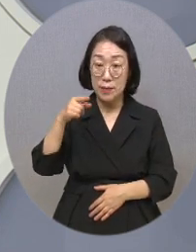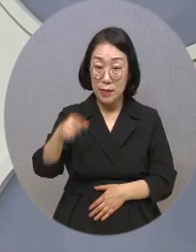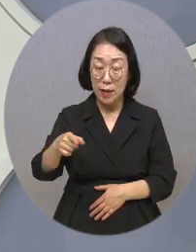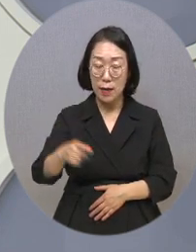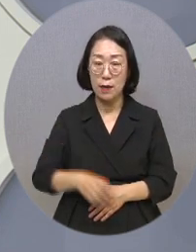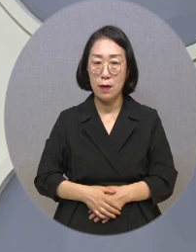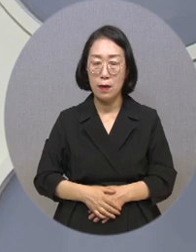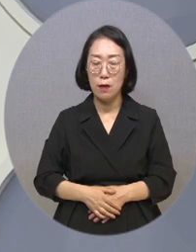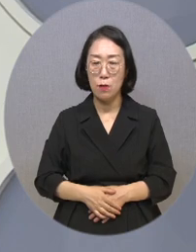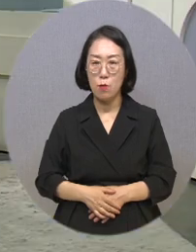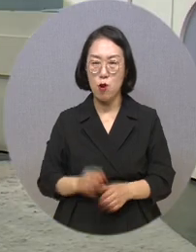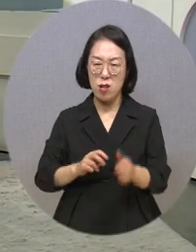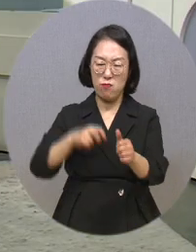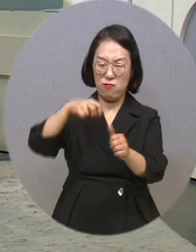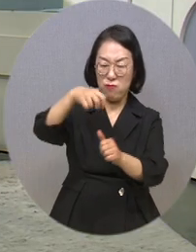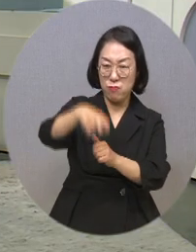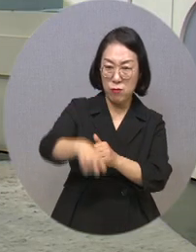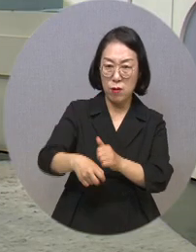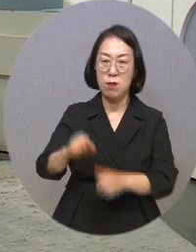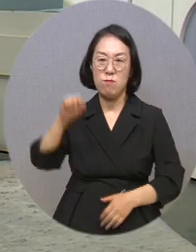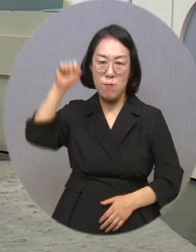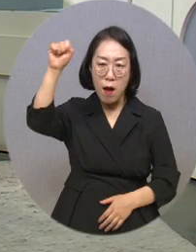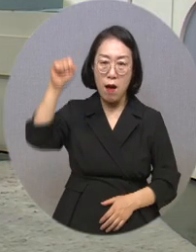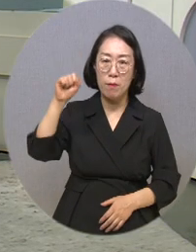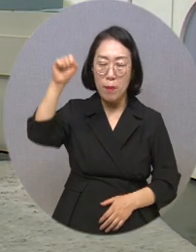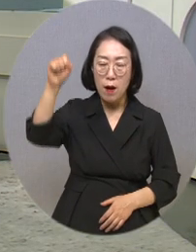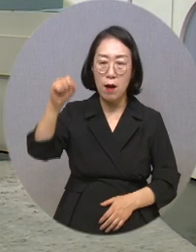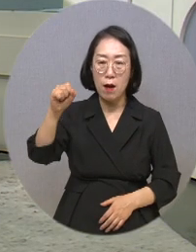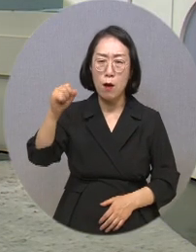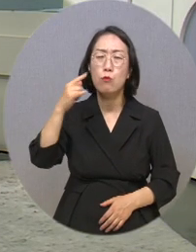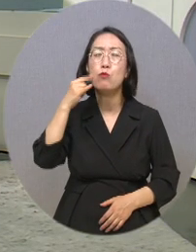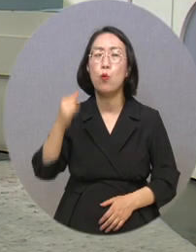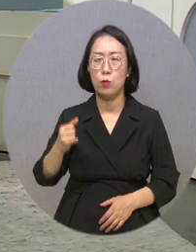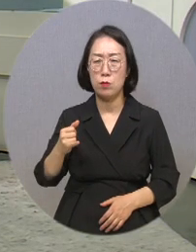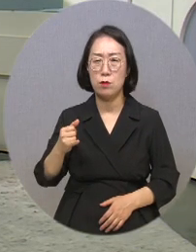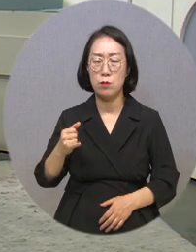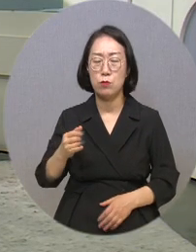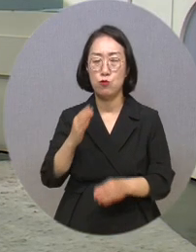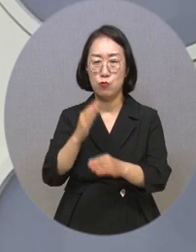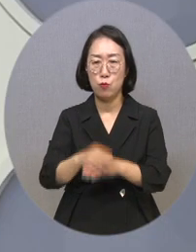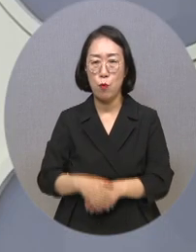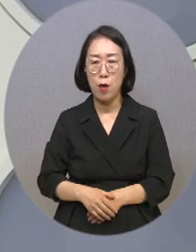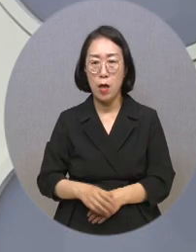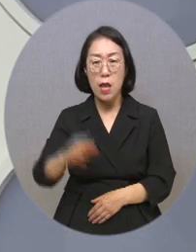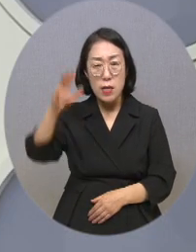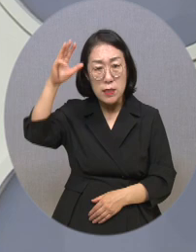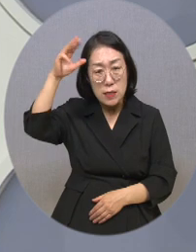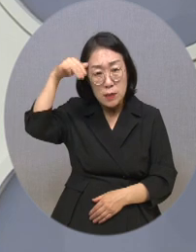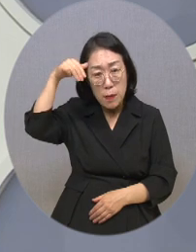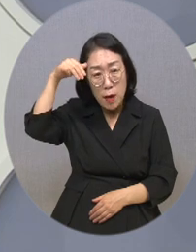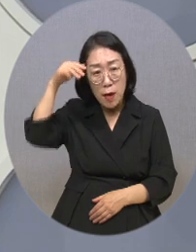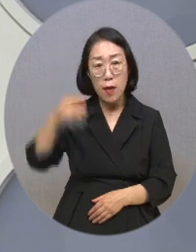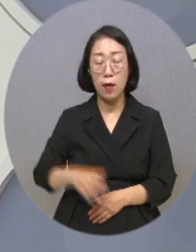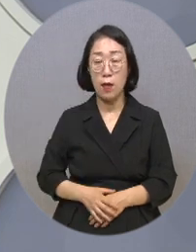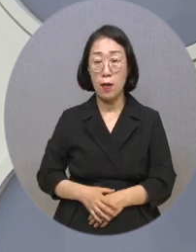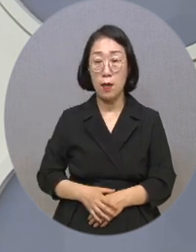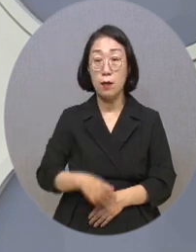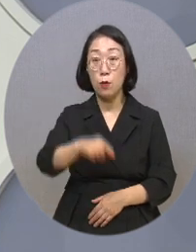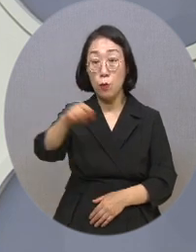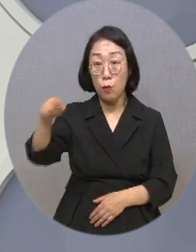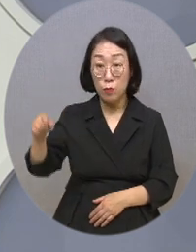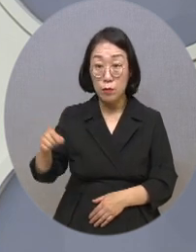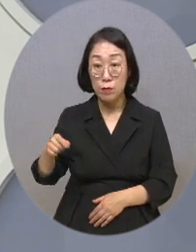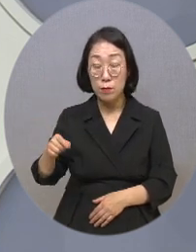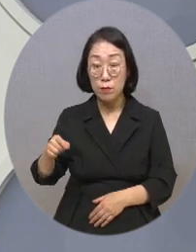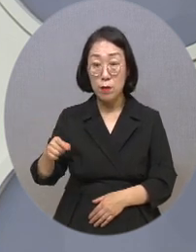뭐 삭발 투쟁도 하고 그러고 있습니다. 근데 그거는 이제 그 치매들은 국가 책임제가 지난